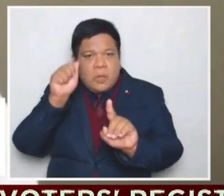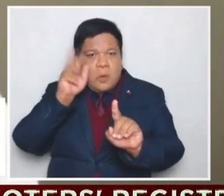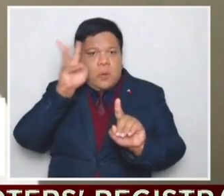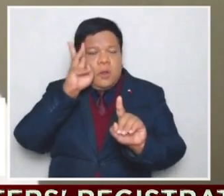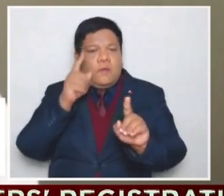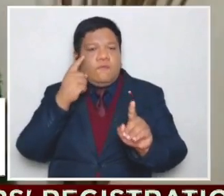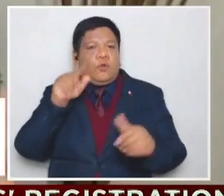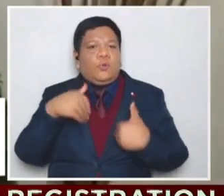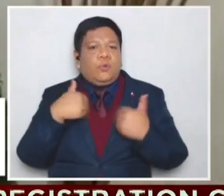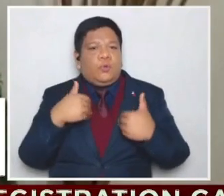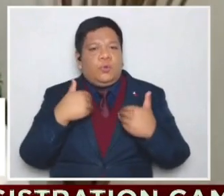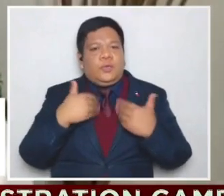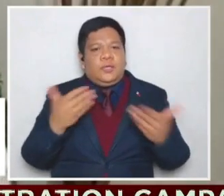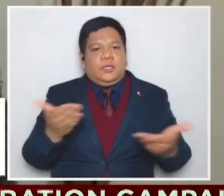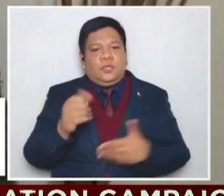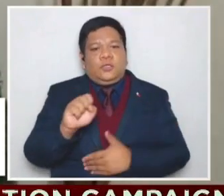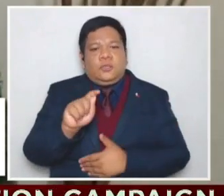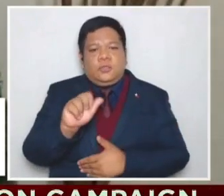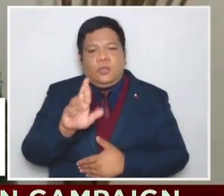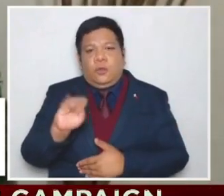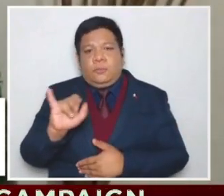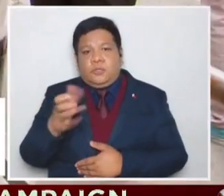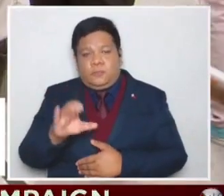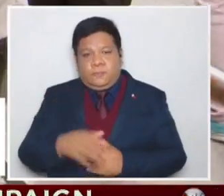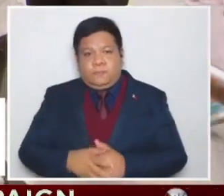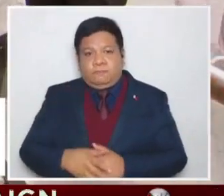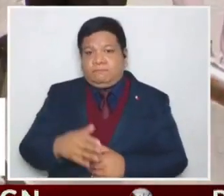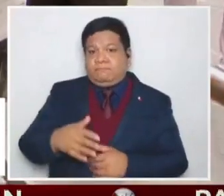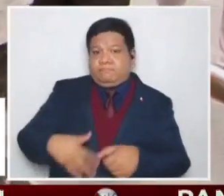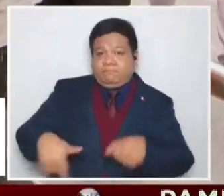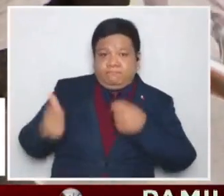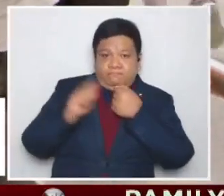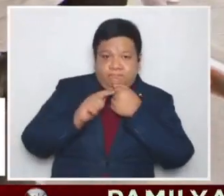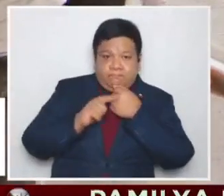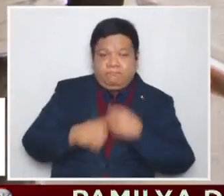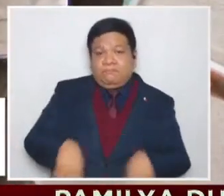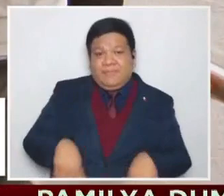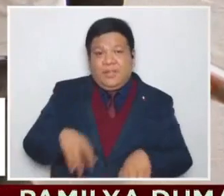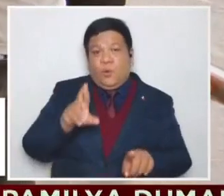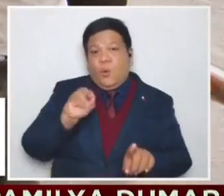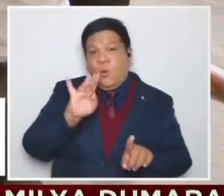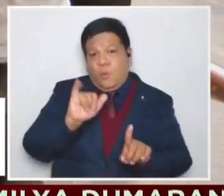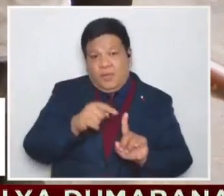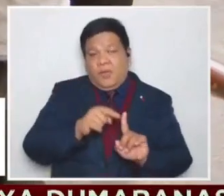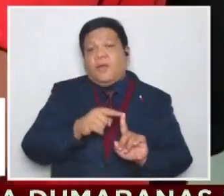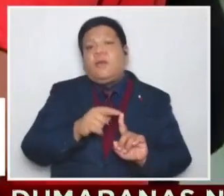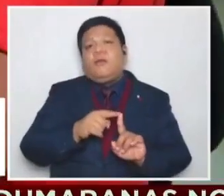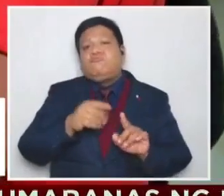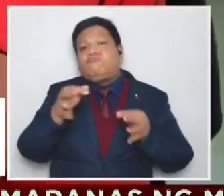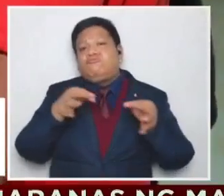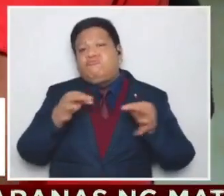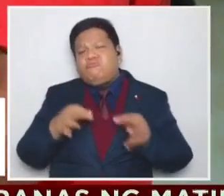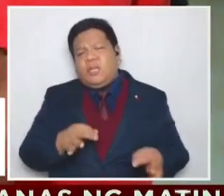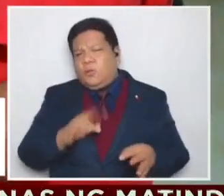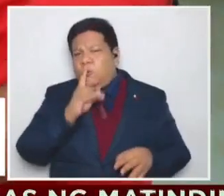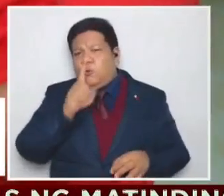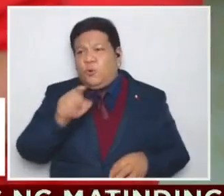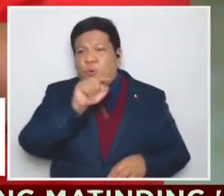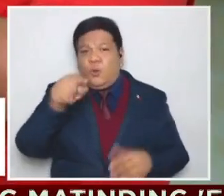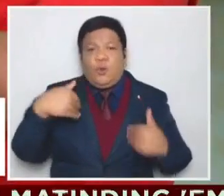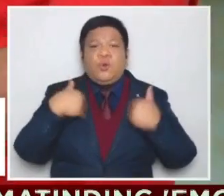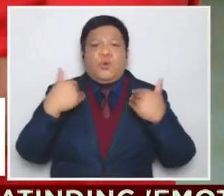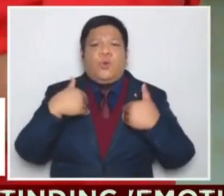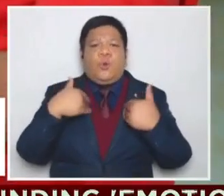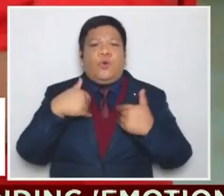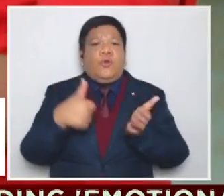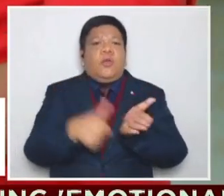sa Star Magic. Kwento ni Robby, nakasalalay sa boto ng mga kabataan ang magiging kalagayan ng Pilipinas sa